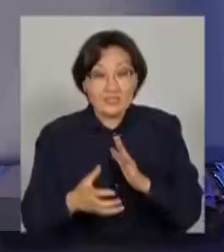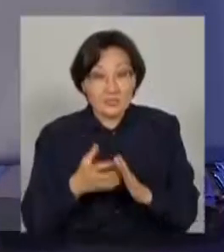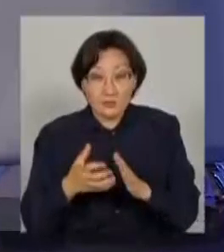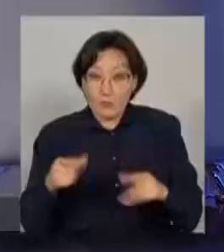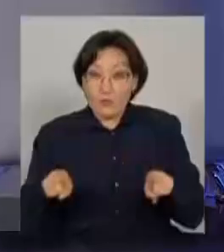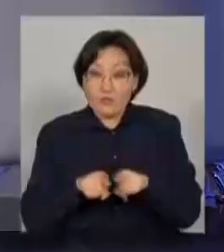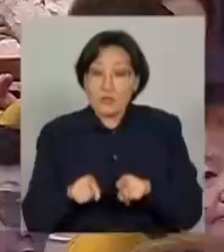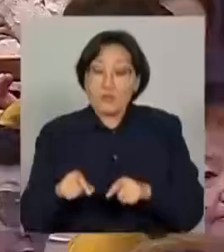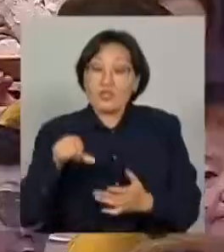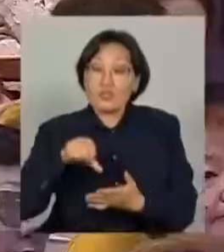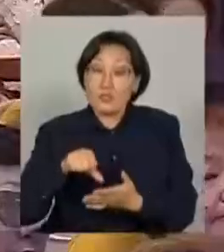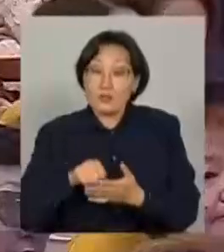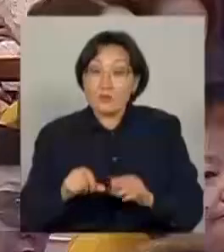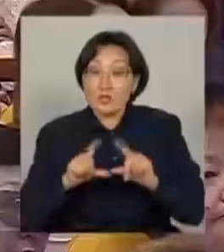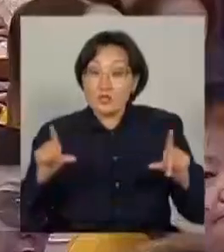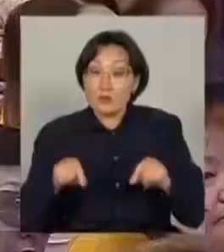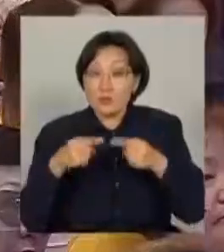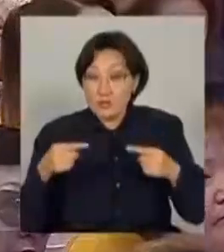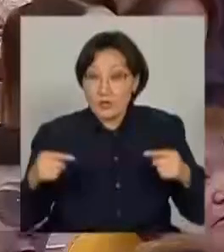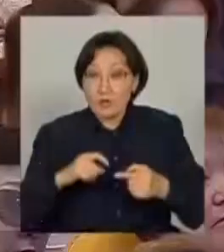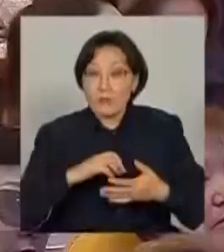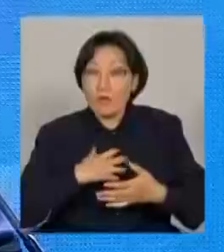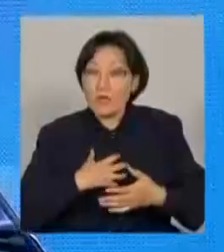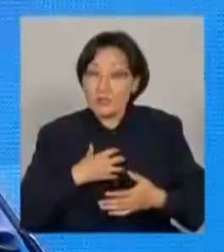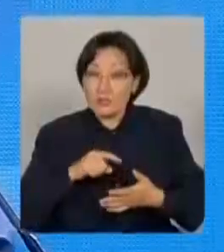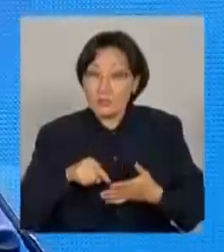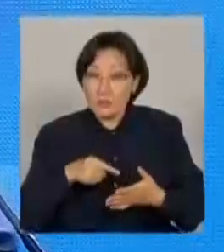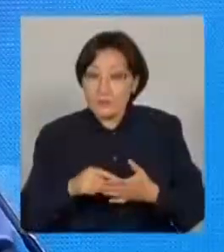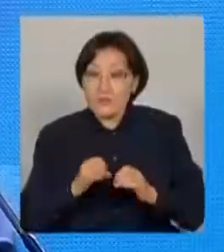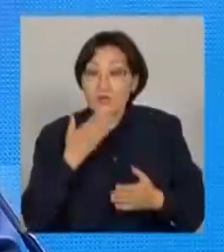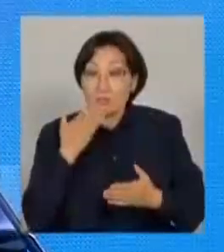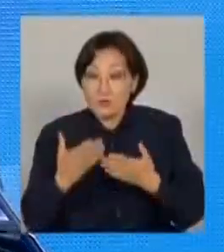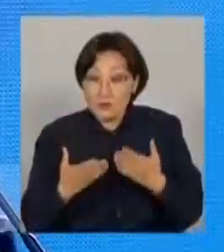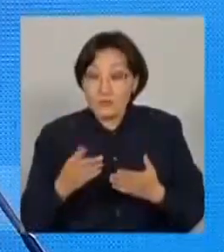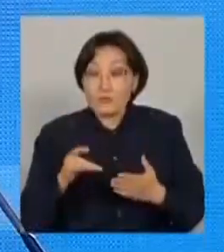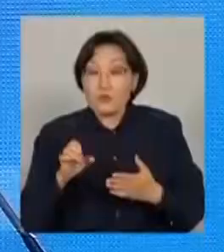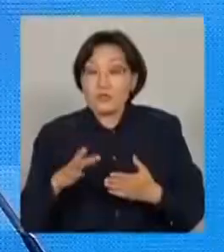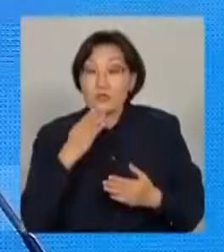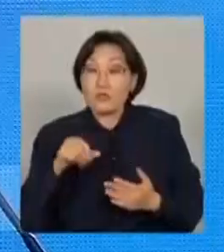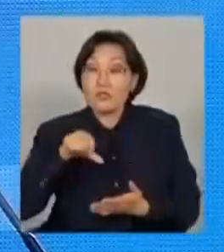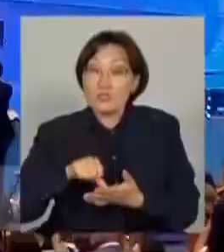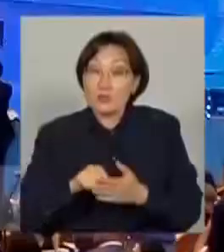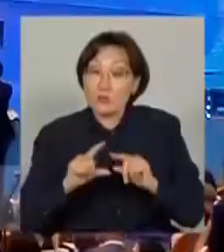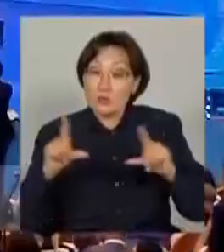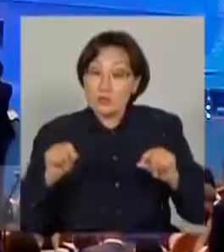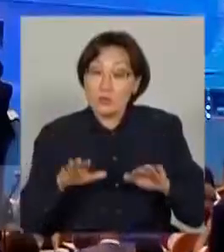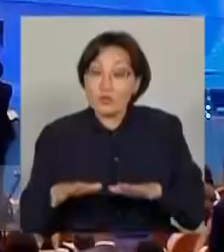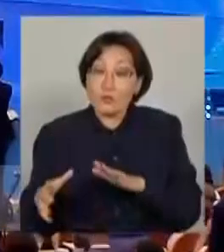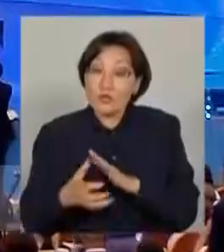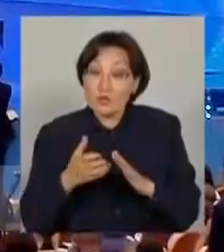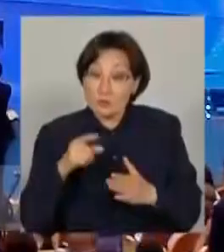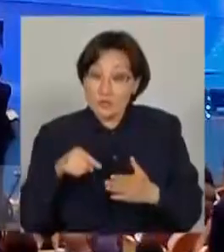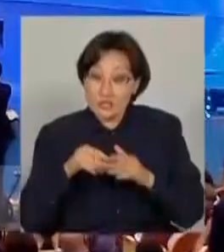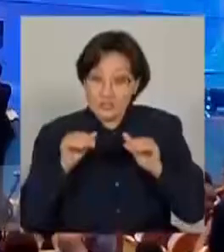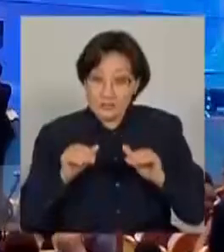Осылай деген жиын қатысушылары мектептердегі басқа да түйткілдерге тоқталды. Кеңесте қала әкімі Ерболат Досаев өз сөзінде мектептердегі орын тапшылығы